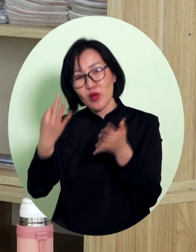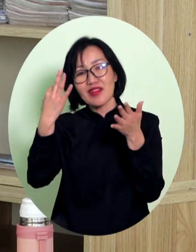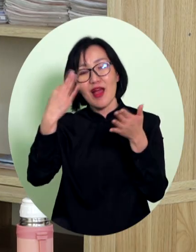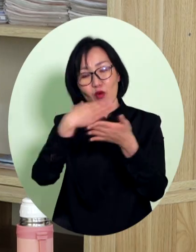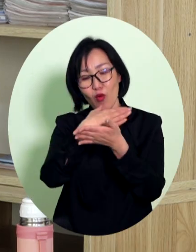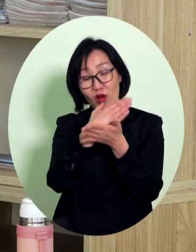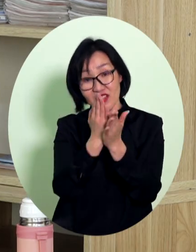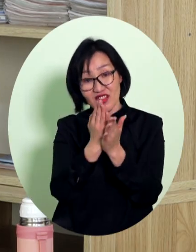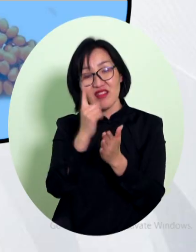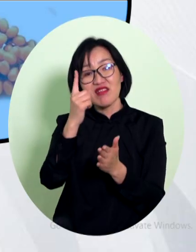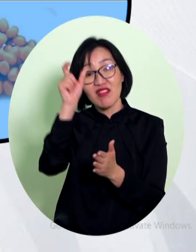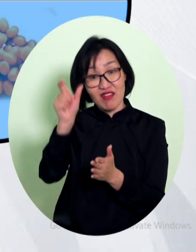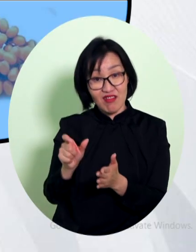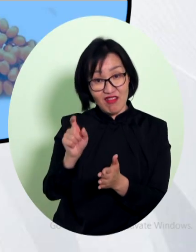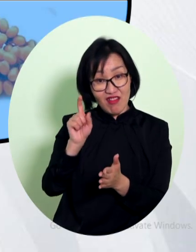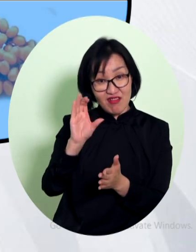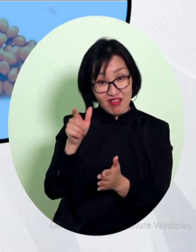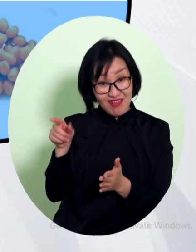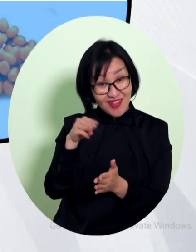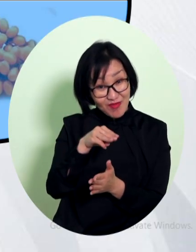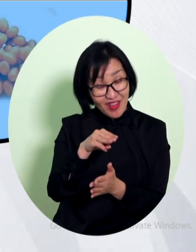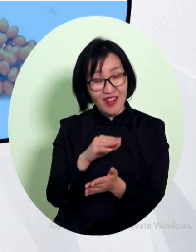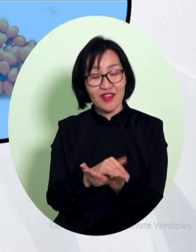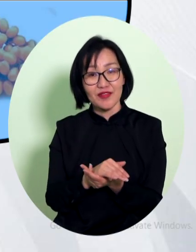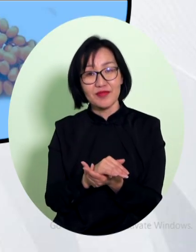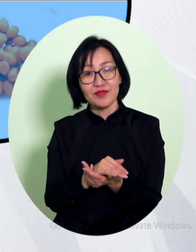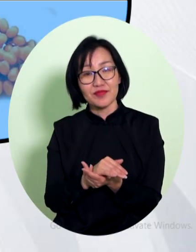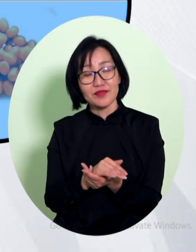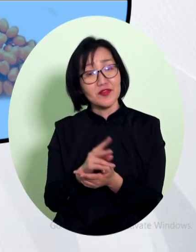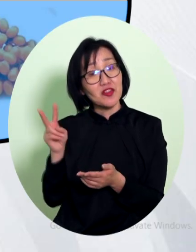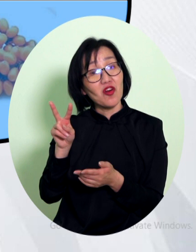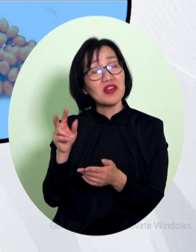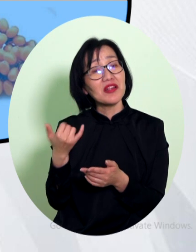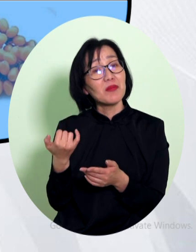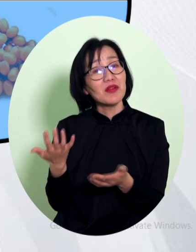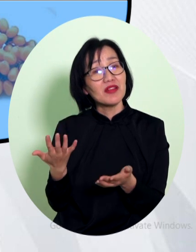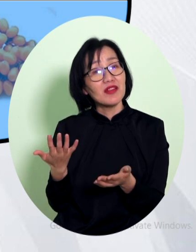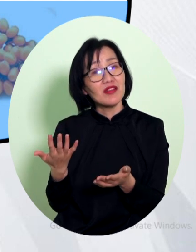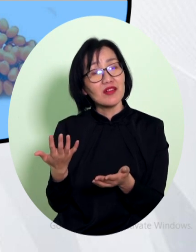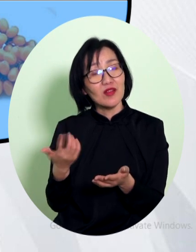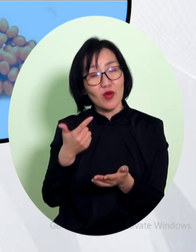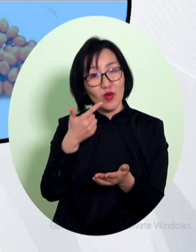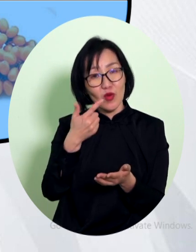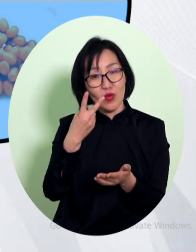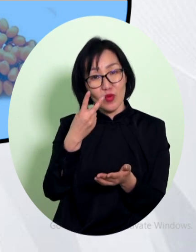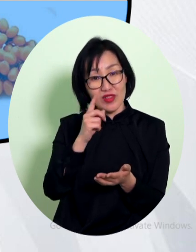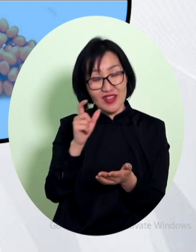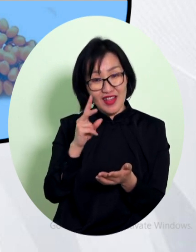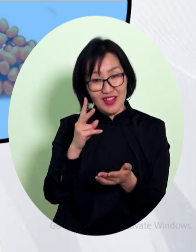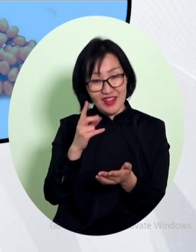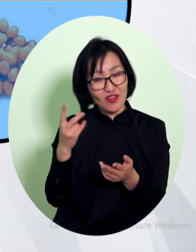хэсэг байна. 8 хуваасны 1 хэсэг байна. Тэгэхээр энэ хоёр ямар байна? Гүзээлцэг нь нэрс